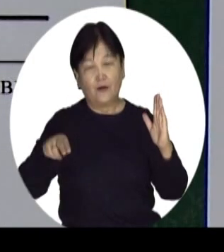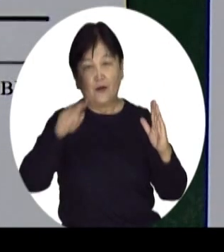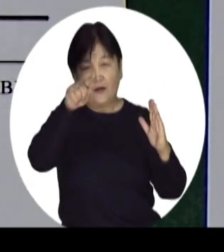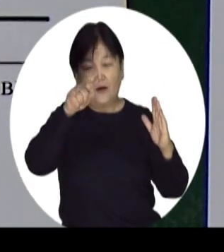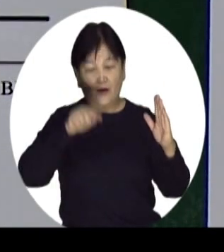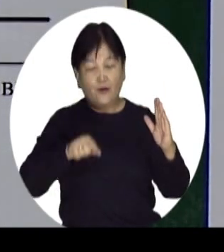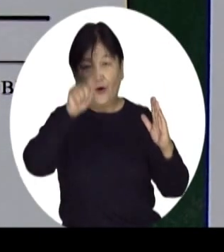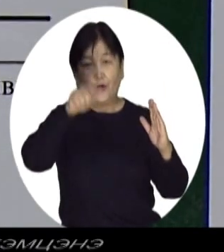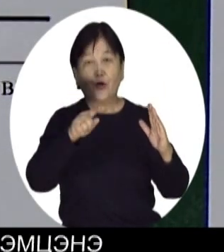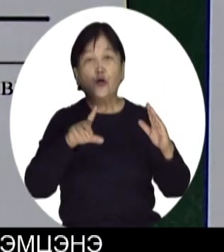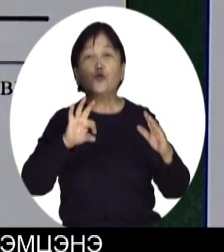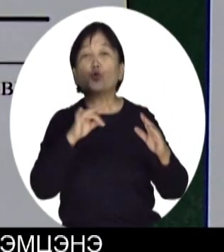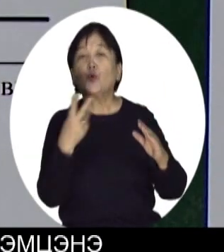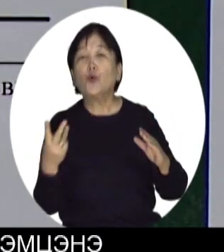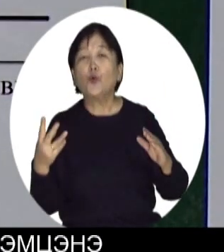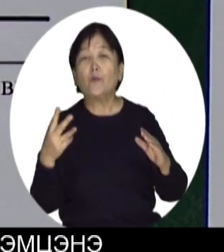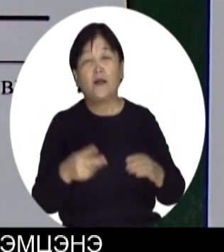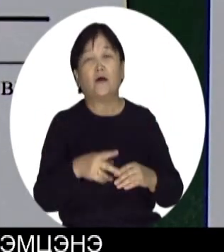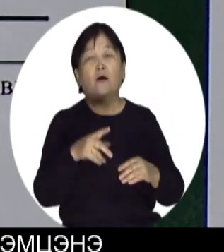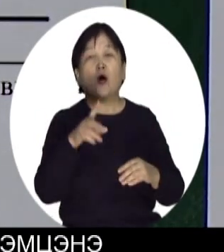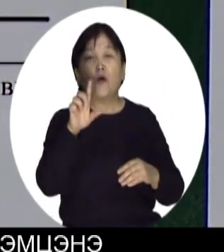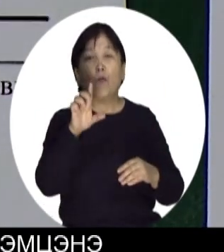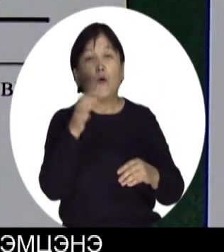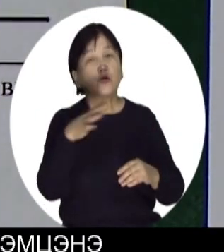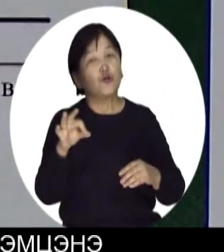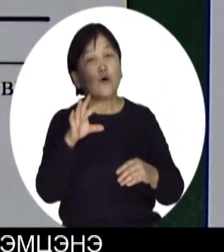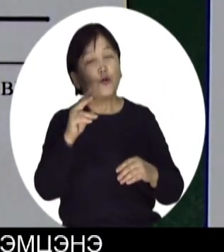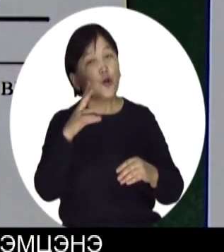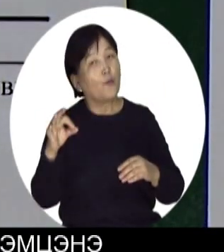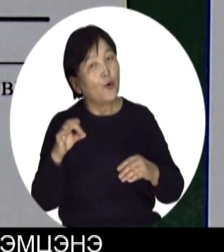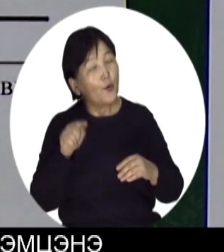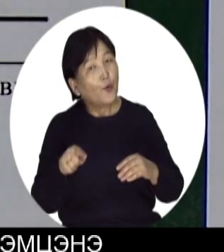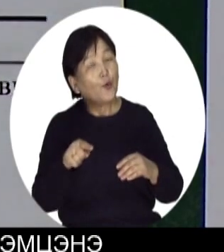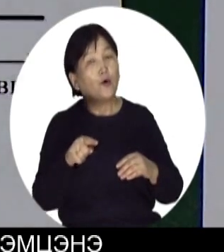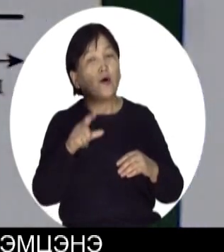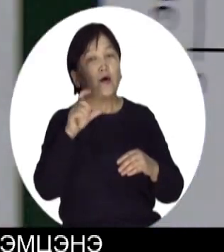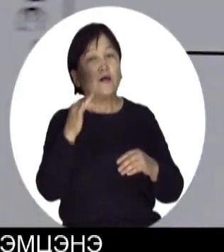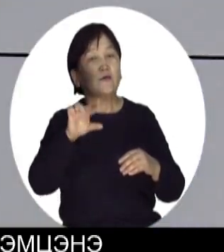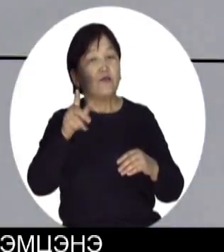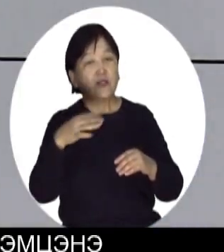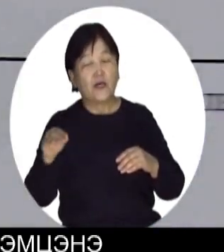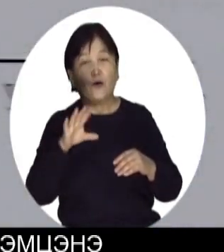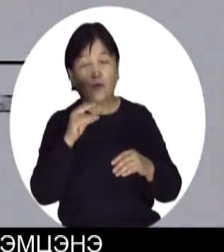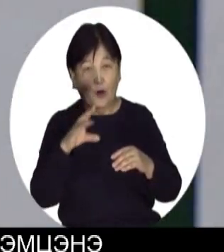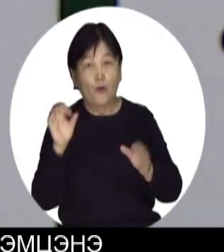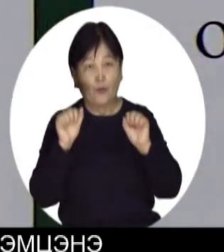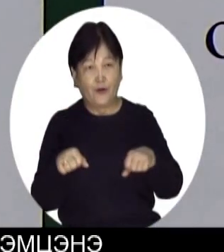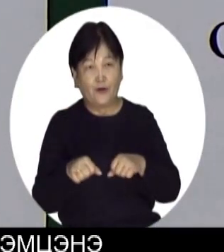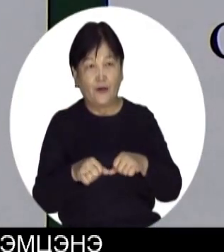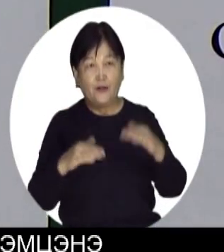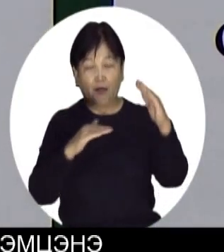нь урвлын босго энерги буюу итгэвчлийн энерги болж байгаа. За дараагийн энэ потенциал энергийн диаграм